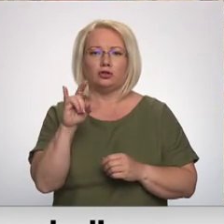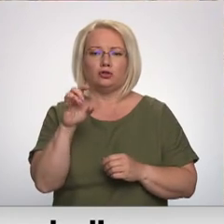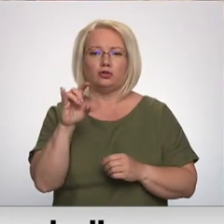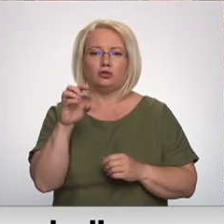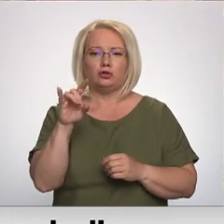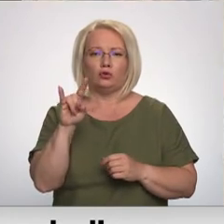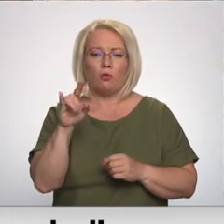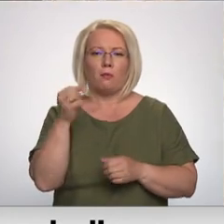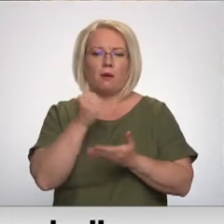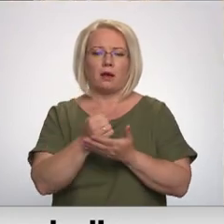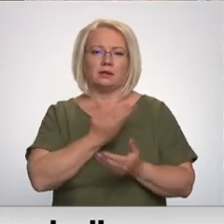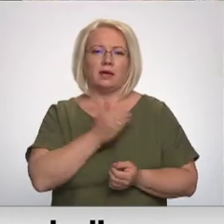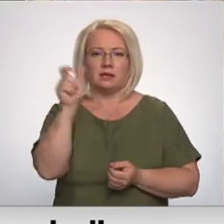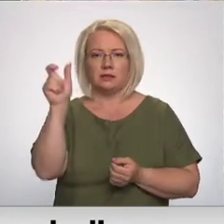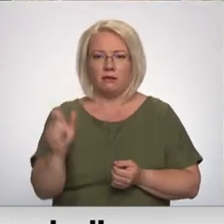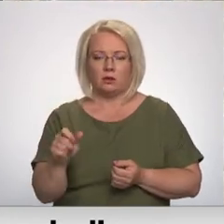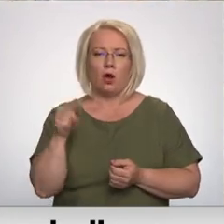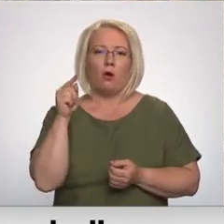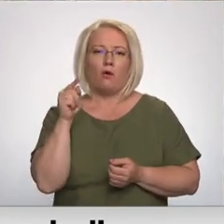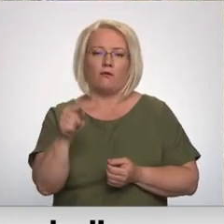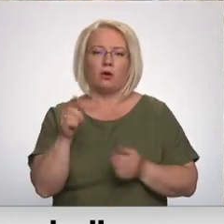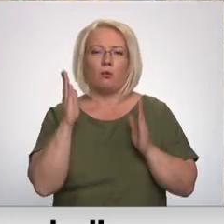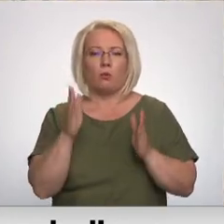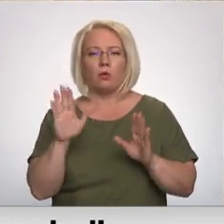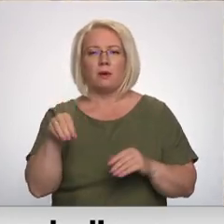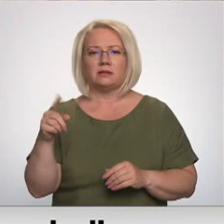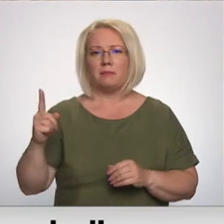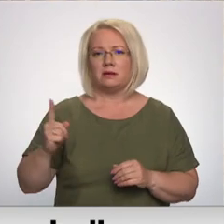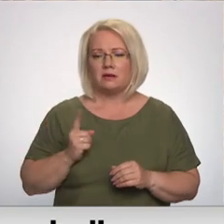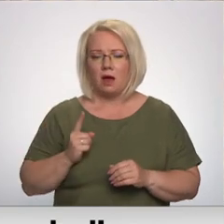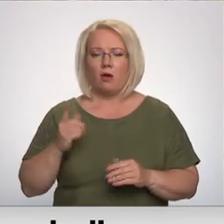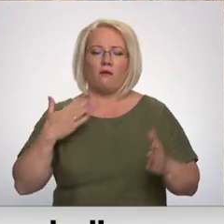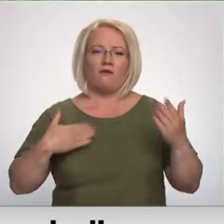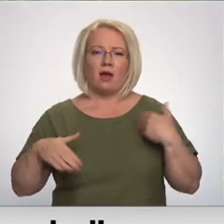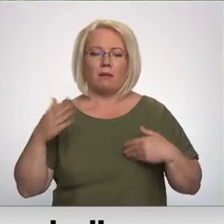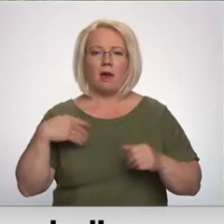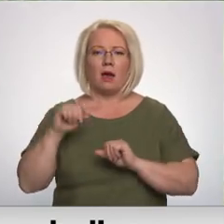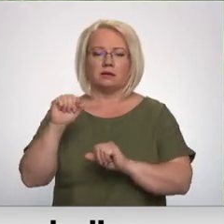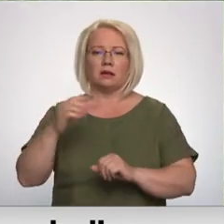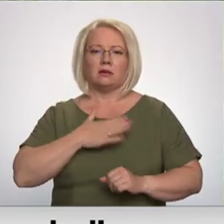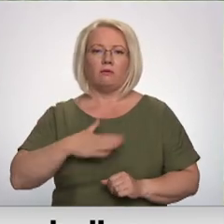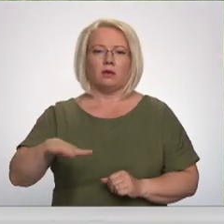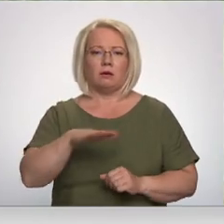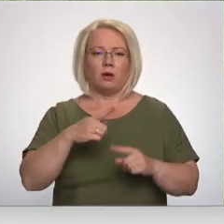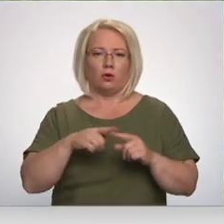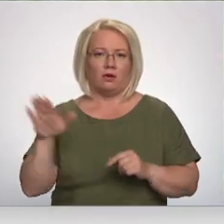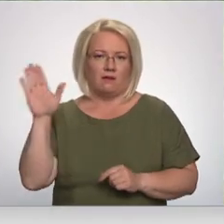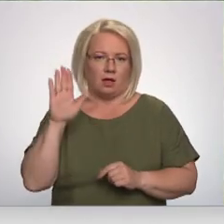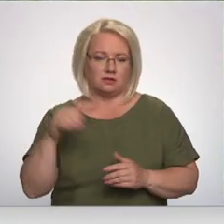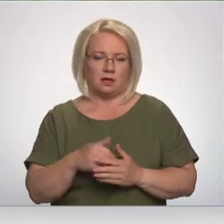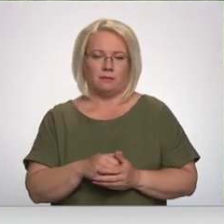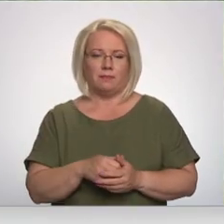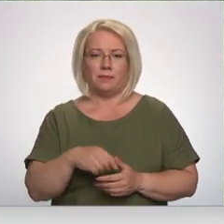Vilhelms Butlers, kuru kļūt par zemesargu mudināja vēlme aizsargāt savu ģimeni un valsti. Nekas jau mūsim cits